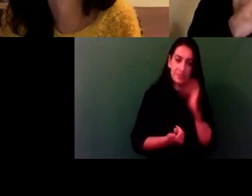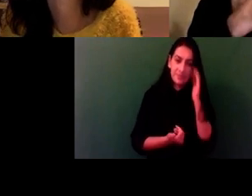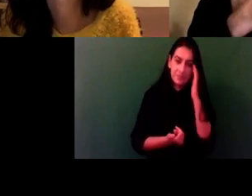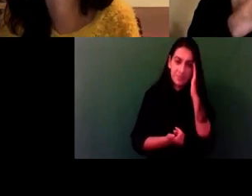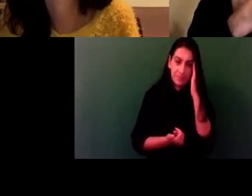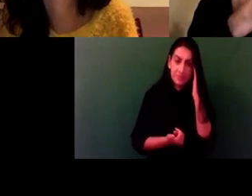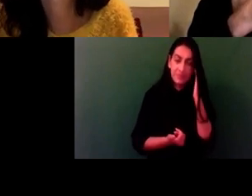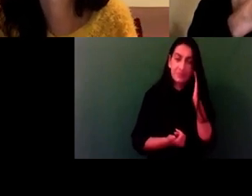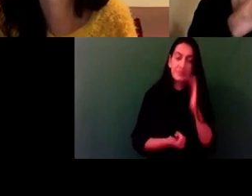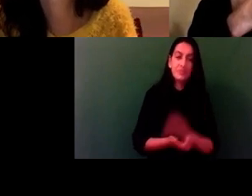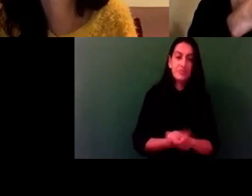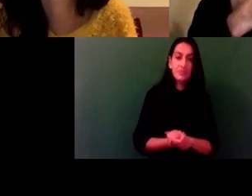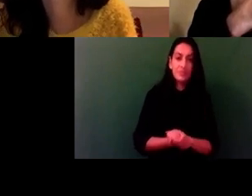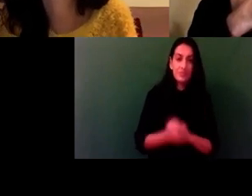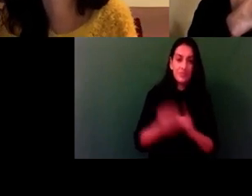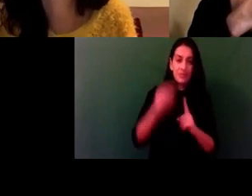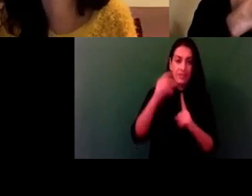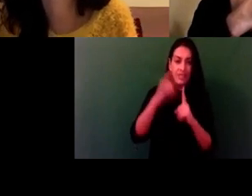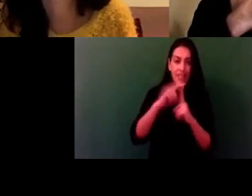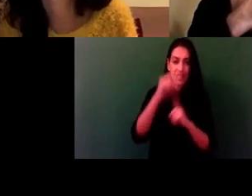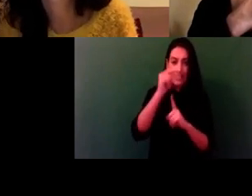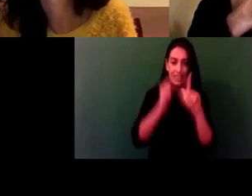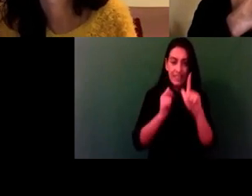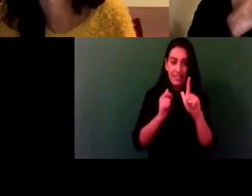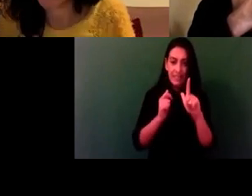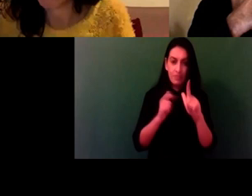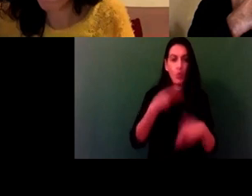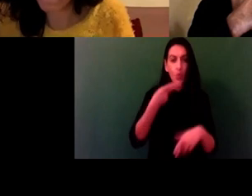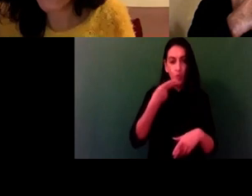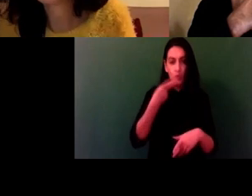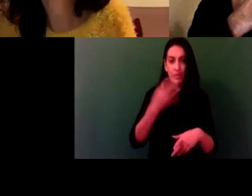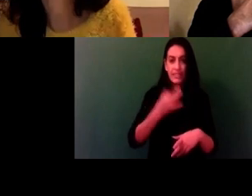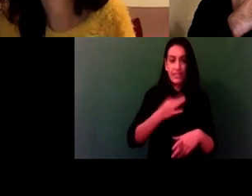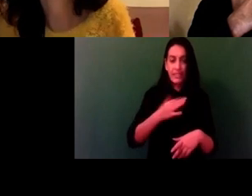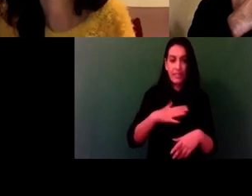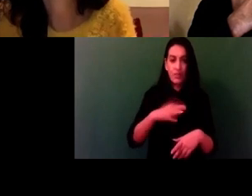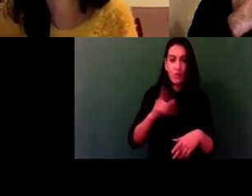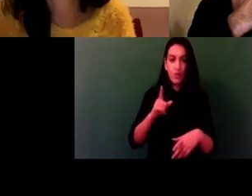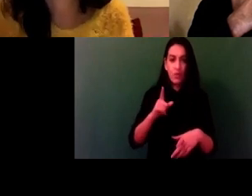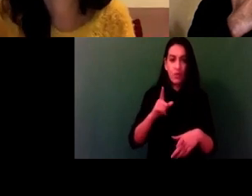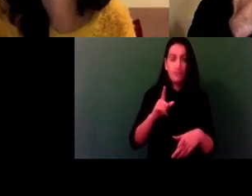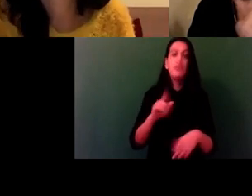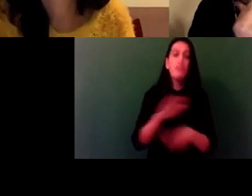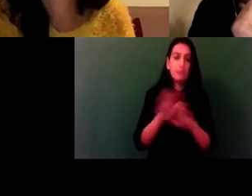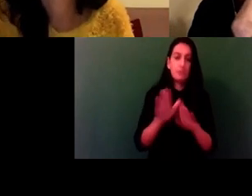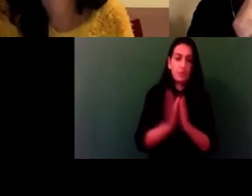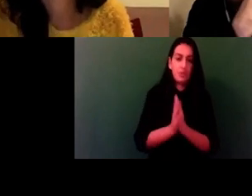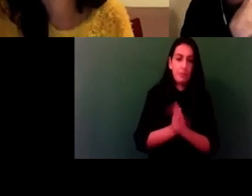Teşekkürler. Burada İdil Akyol söz istemişti, onu atladık. Yo yo, ben aldım. Öyle mi?